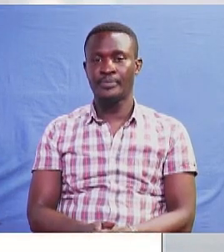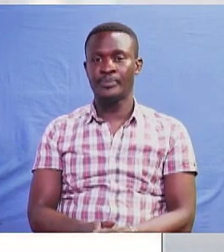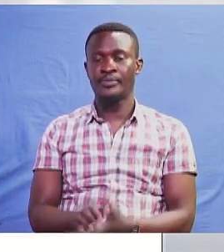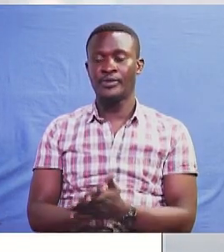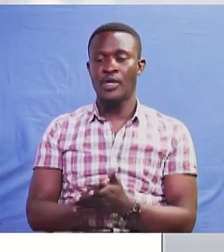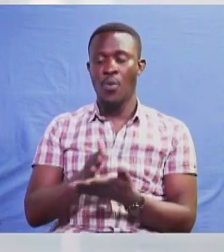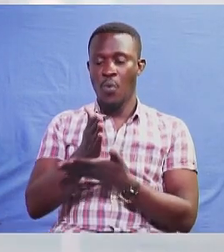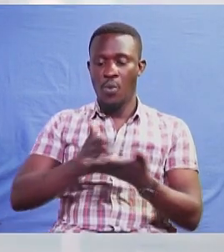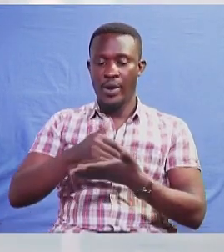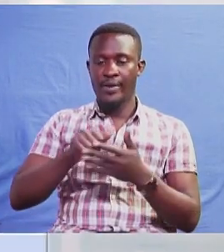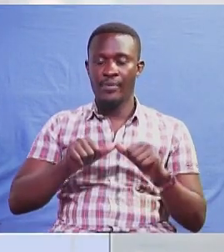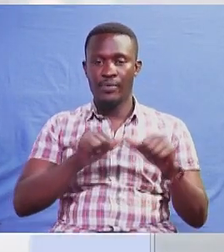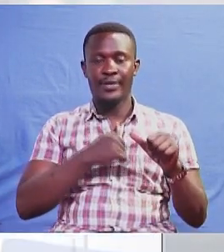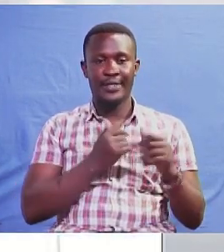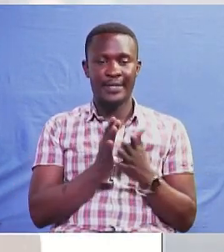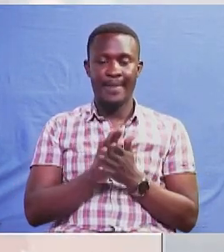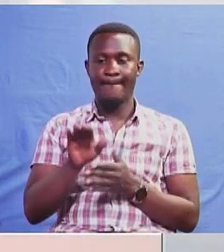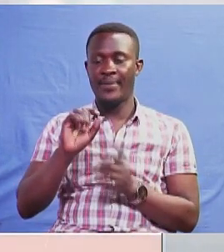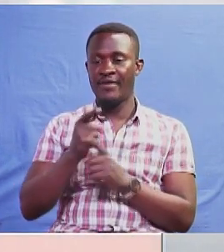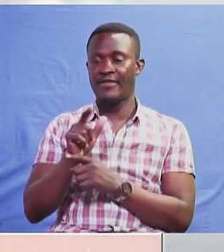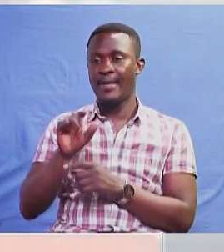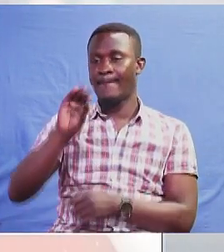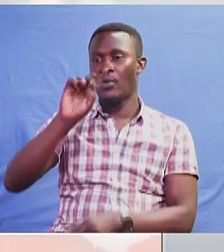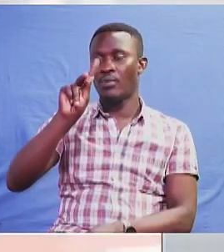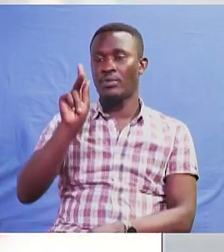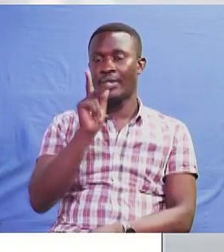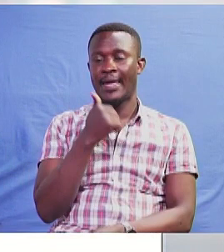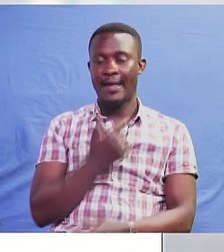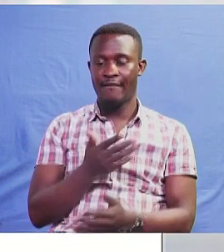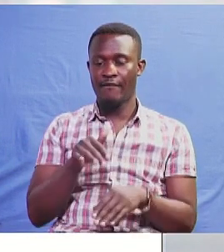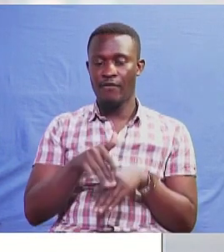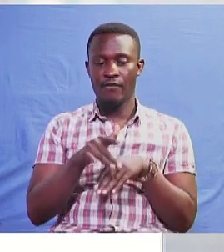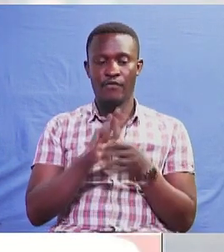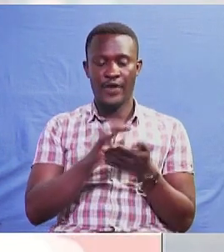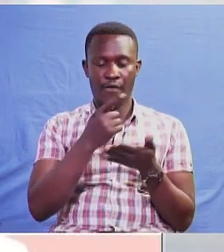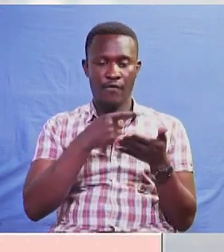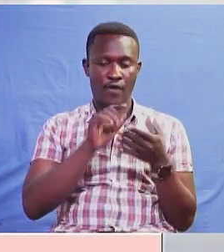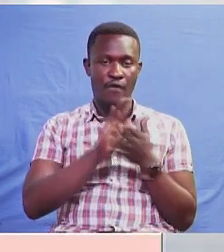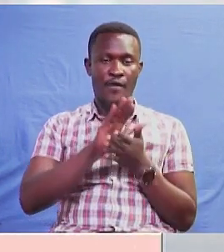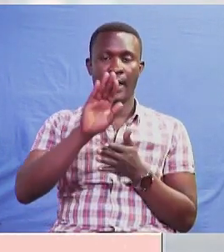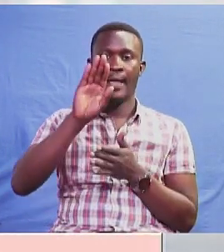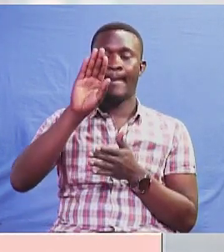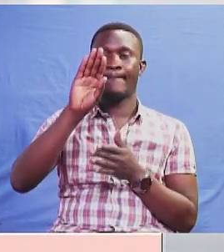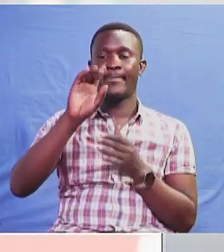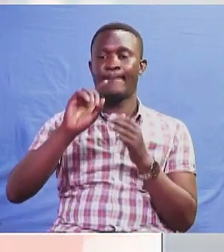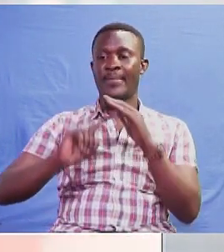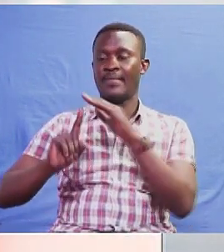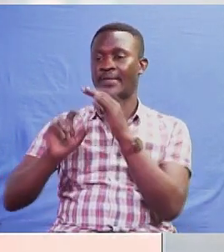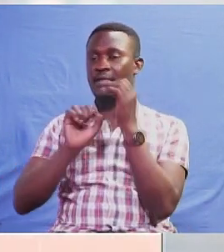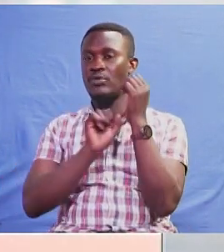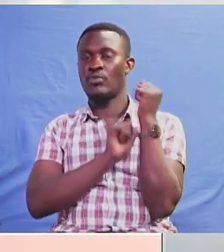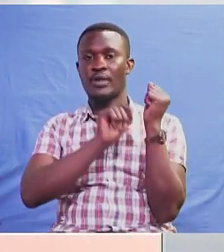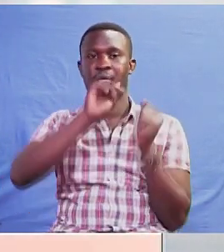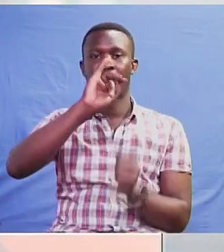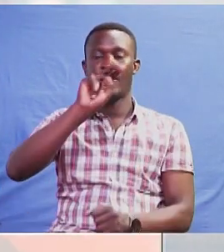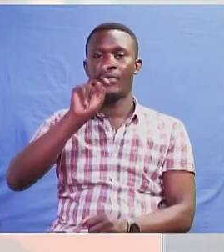Mgawanyiko unaendelea kuibuka katika eneo la Mlima Kenya kufuatia kuidhinishwa kwa waziri wa usalama wa ndani Kithure Kindiki